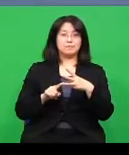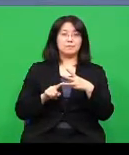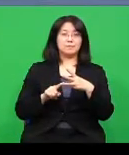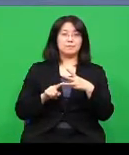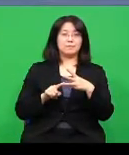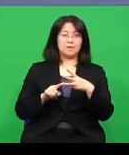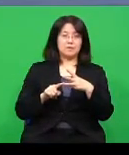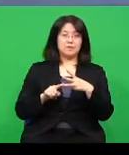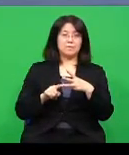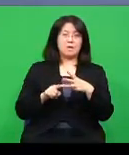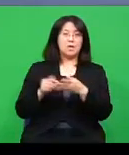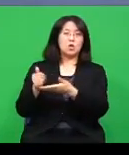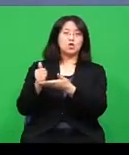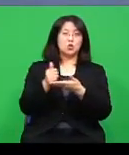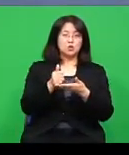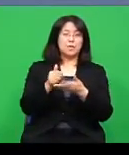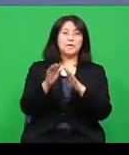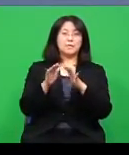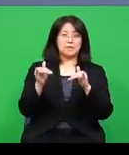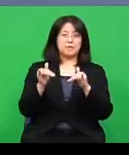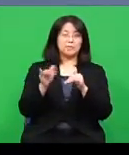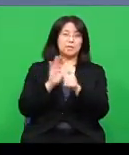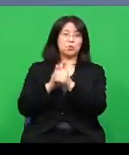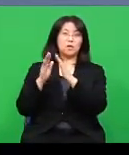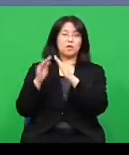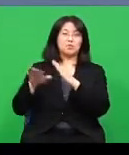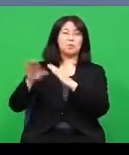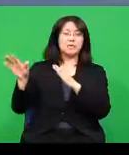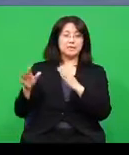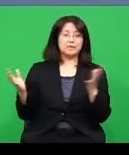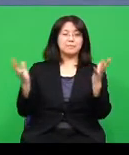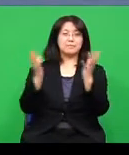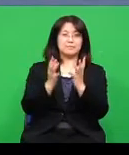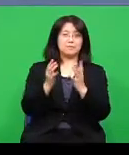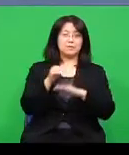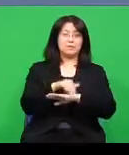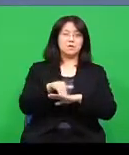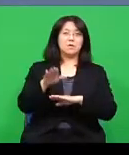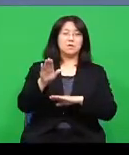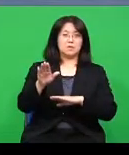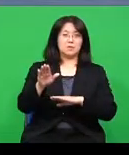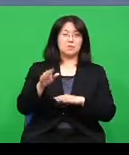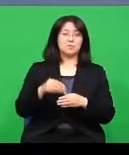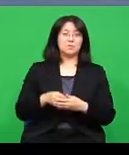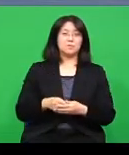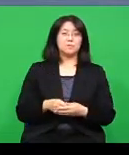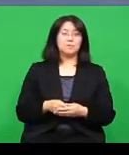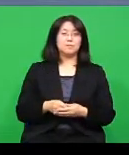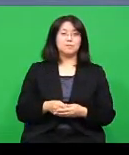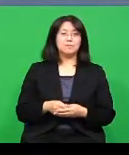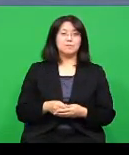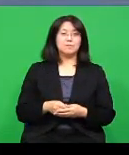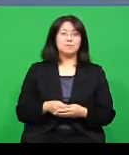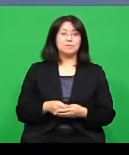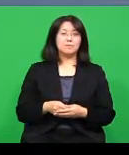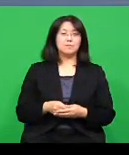が、県市の招待者と浅野山の富山後援会の皆さんがお出になる